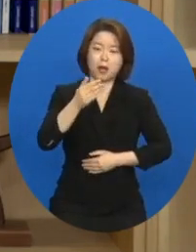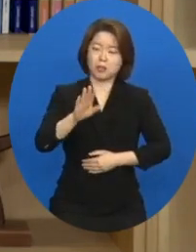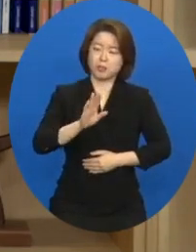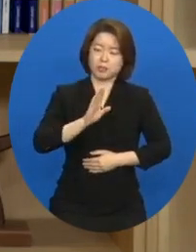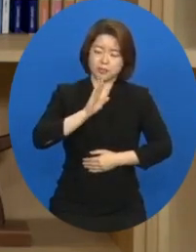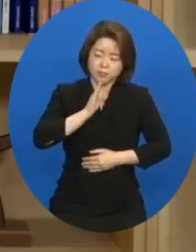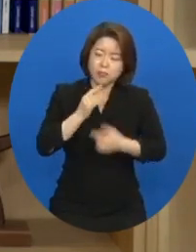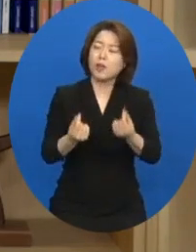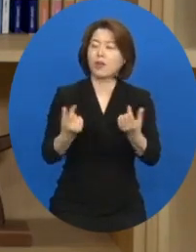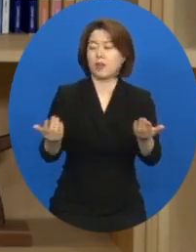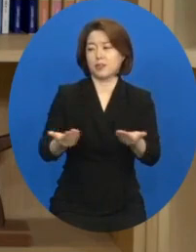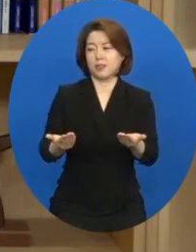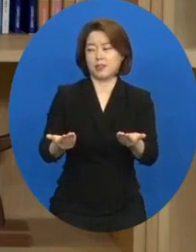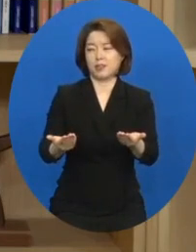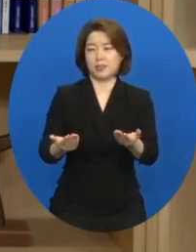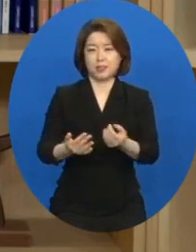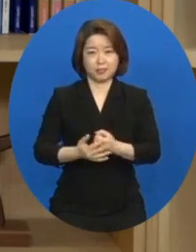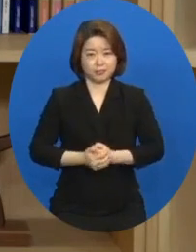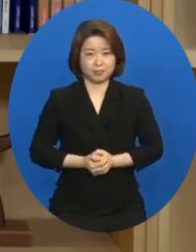아니겠습니까